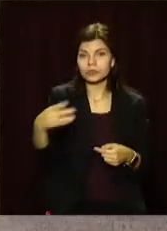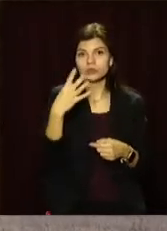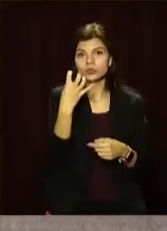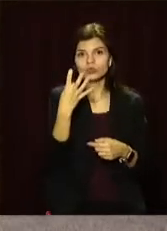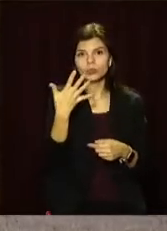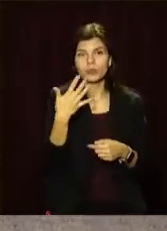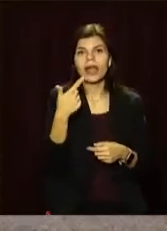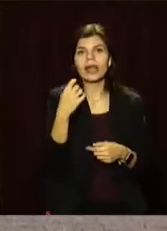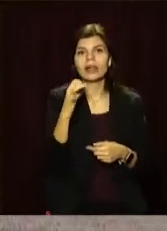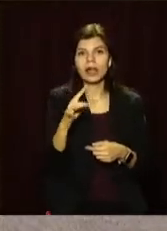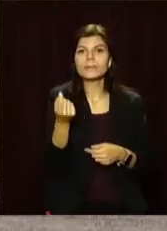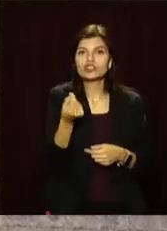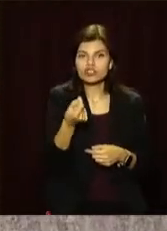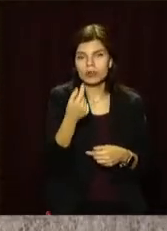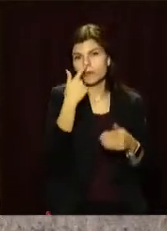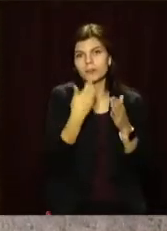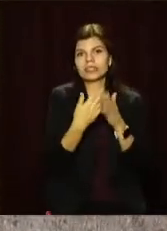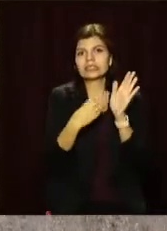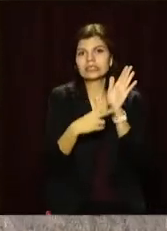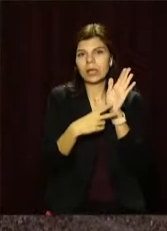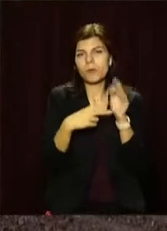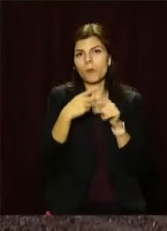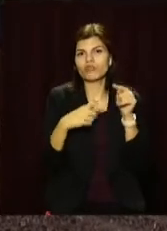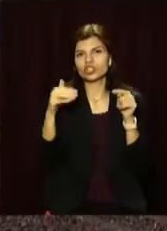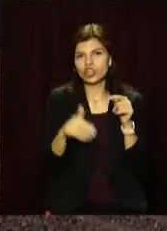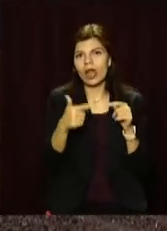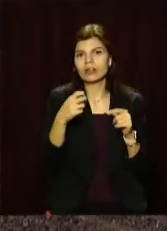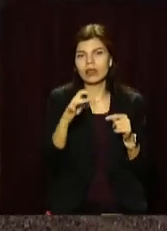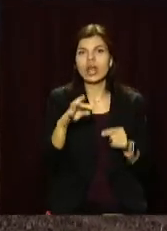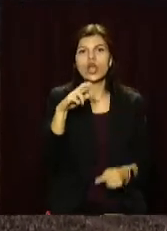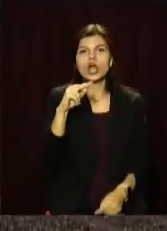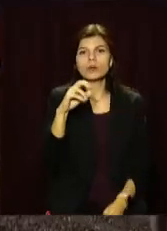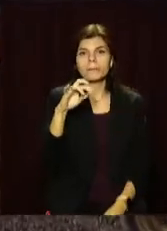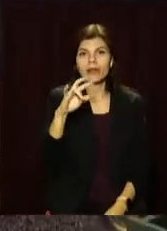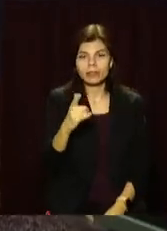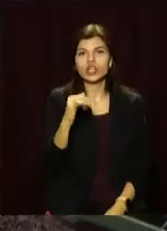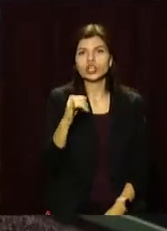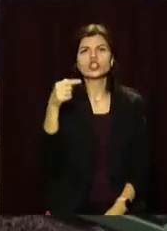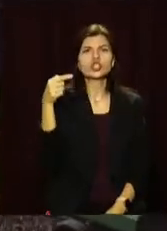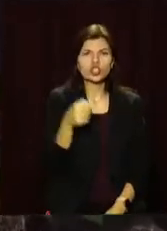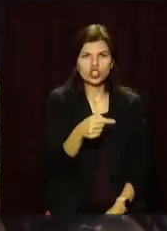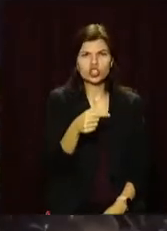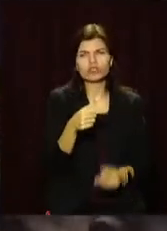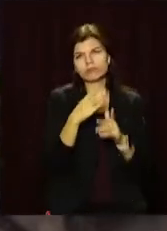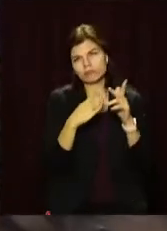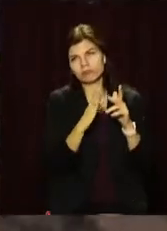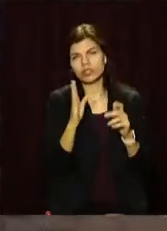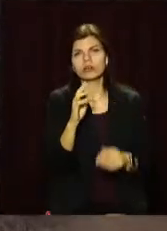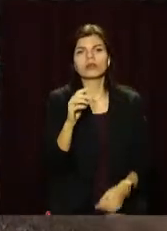гектар пшениці, приблизно 70,5 тисяч гектар ячменю та тисячу чвертю жита. А ще